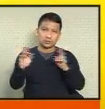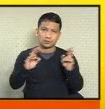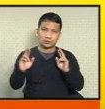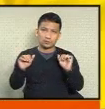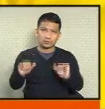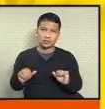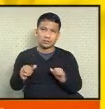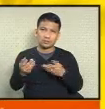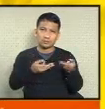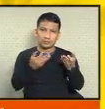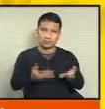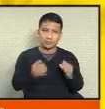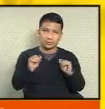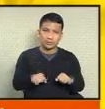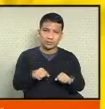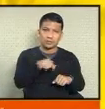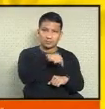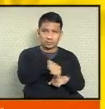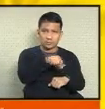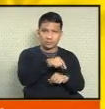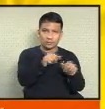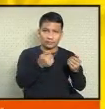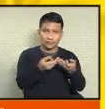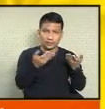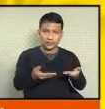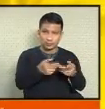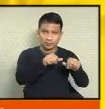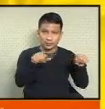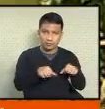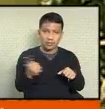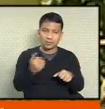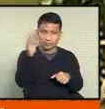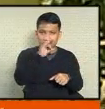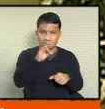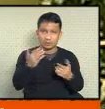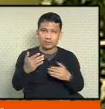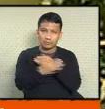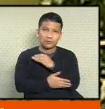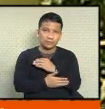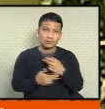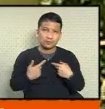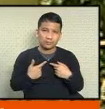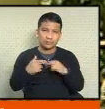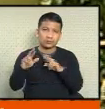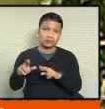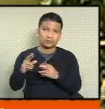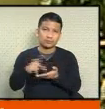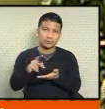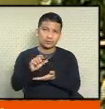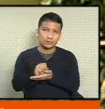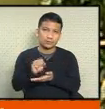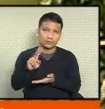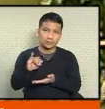dalawa pang pasilidad na magsisilbing quarantine facilities para sa iba pang mga Pinoy at dayuhang may permanent residence visa na